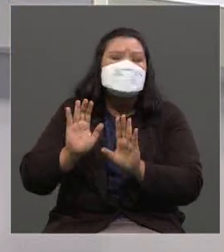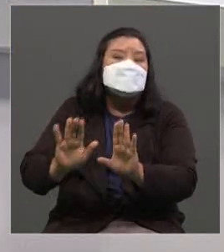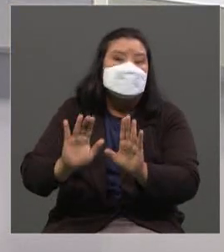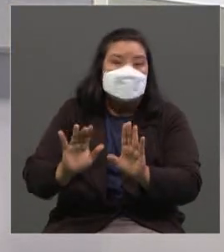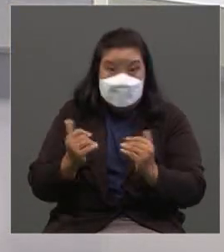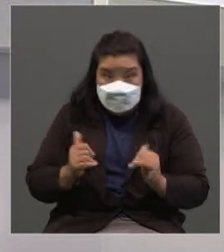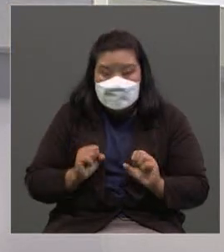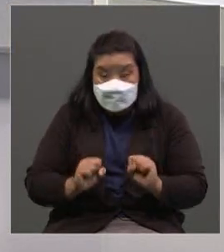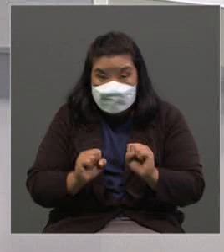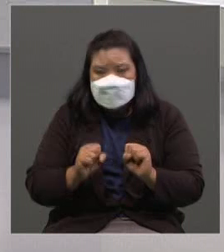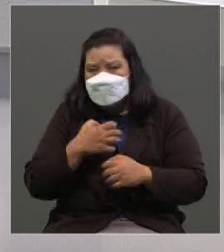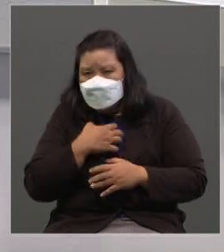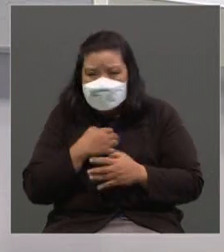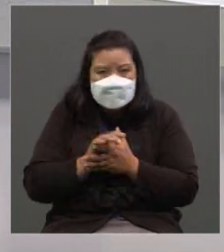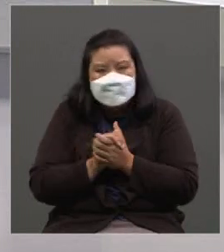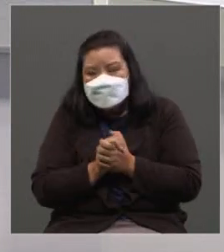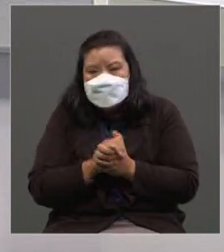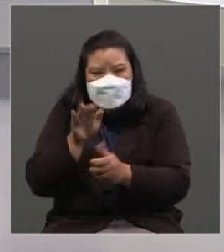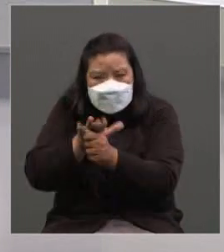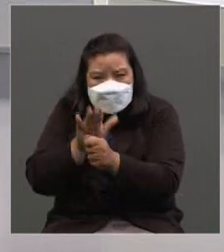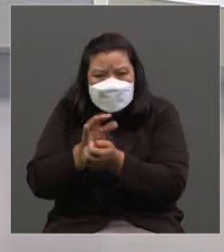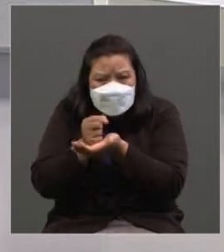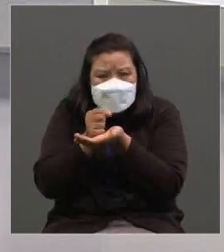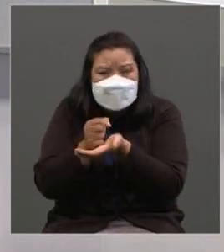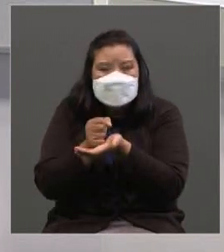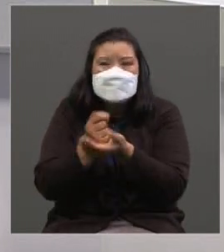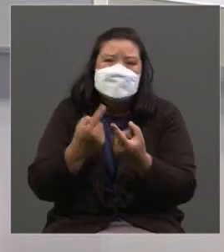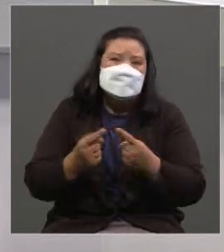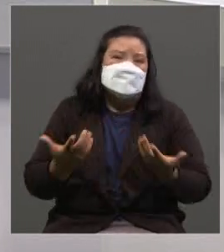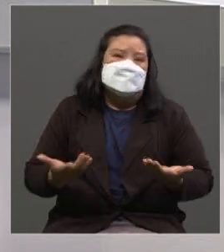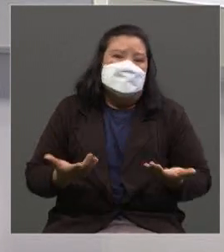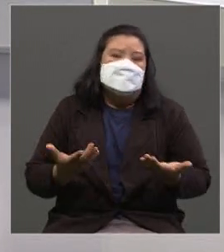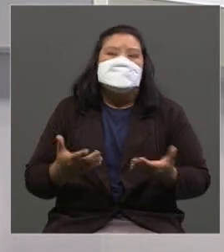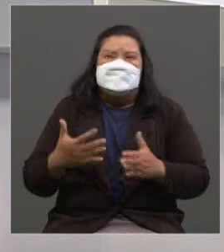ที่เนี่ยก็พยายามที่จะวางแผนเข้าไปดูแลช่วยเหลืออย่างเต็มที่นะคะแต่ว่ามันก็มีอุปสรรคเยอะนะคะ